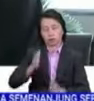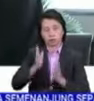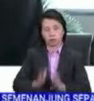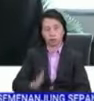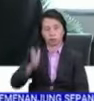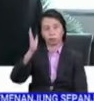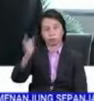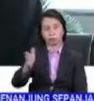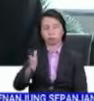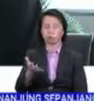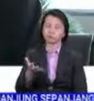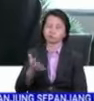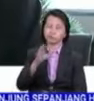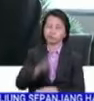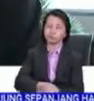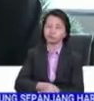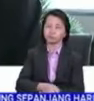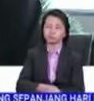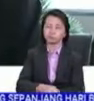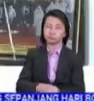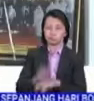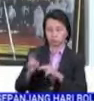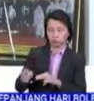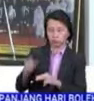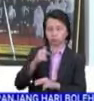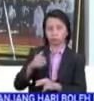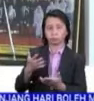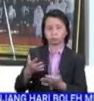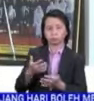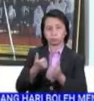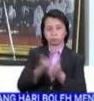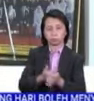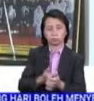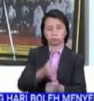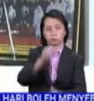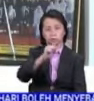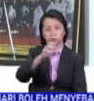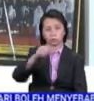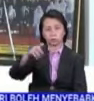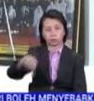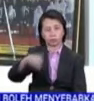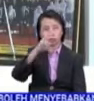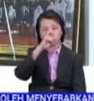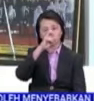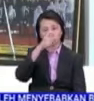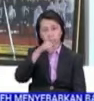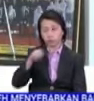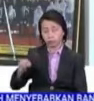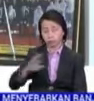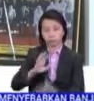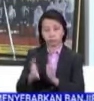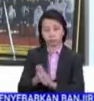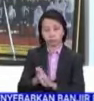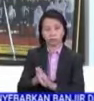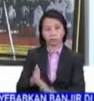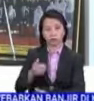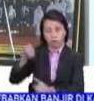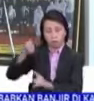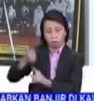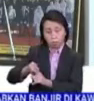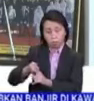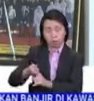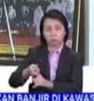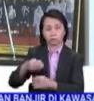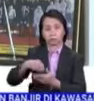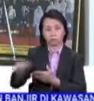akan terpaksa mengambil kira sebab dia terikat dengan SOP yang dikeluarkan. Sebab dia menjadi sebahagian daripada arahan